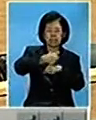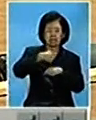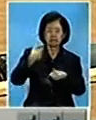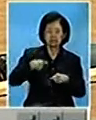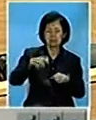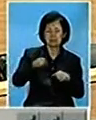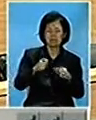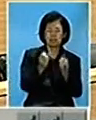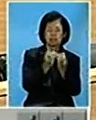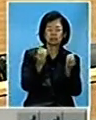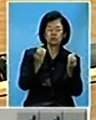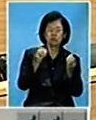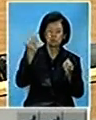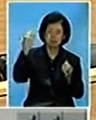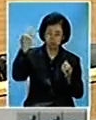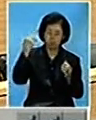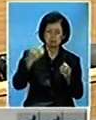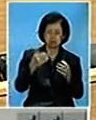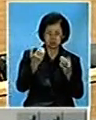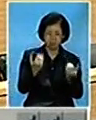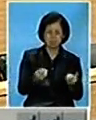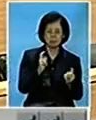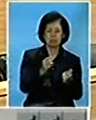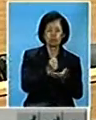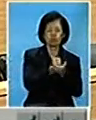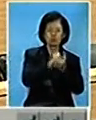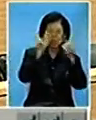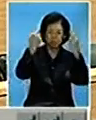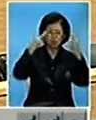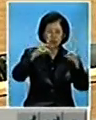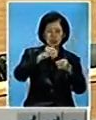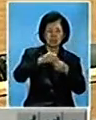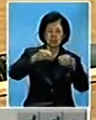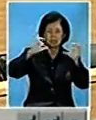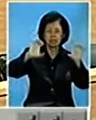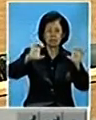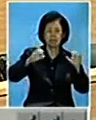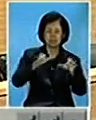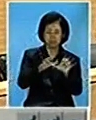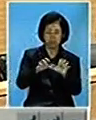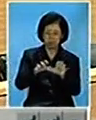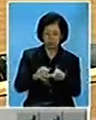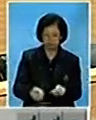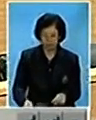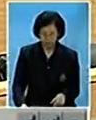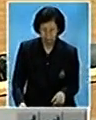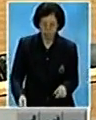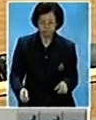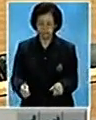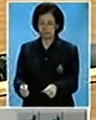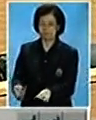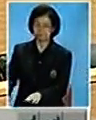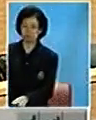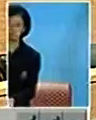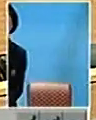นูญในขณะนั้นและปัจจุบันมาเป็นผู้ช่วยรัฐมนตรีในรัฐบาลยิ่งลักษณ์ชินวัตรจะเห็น